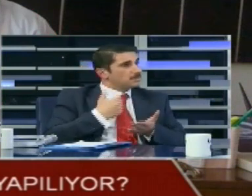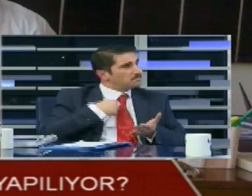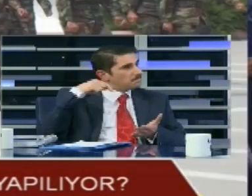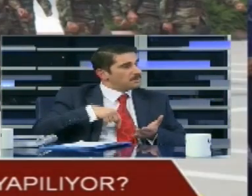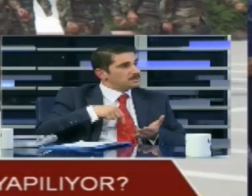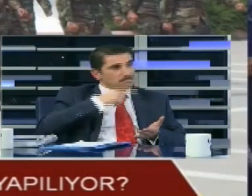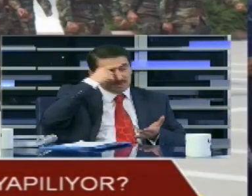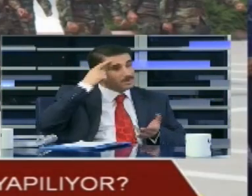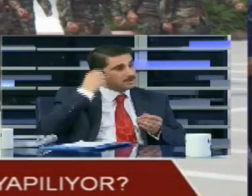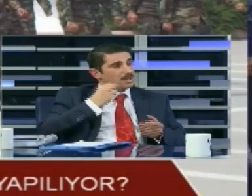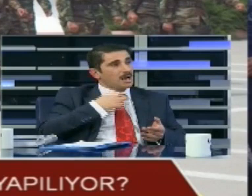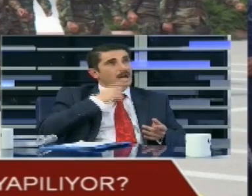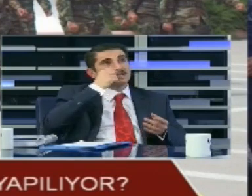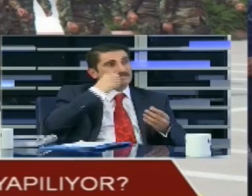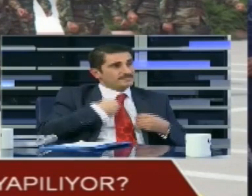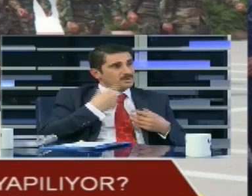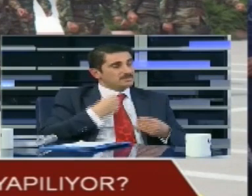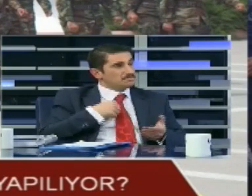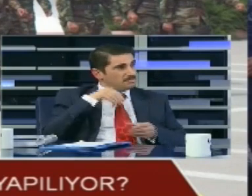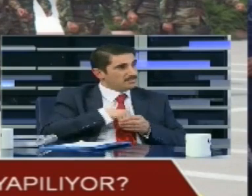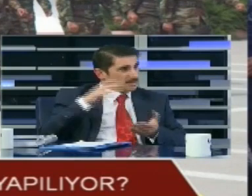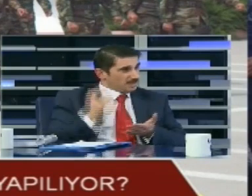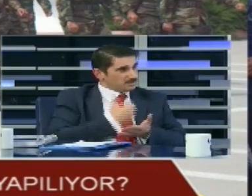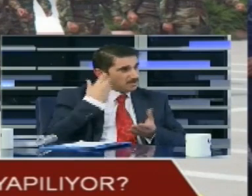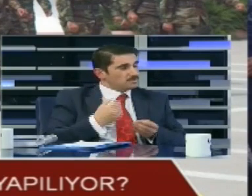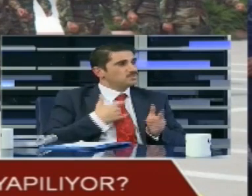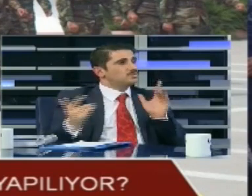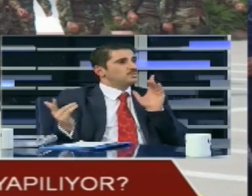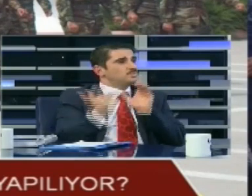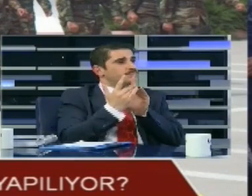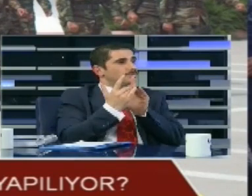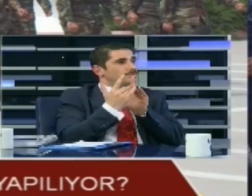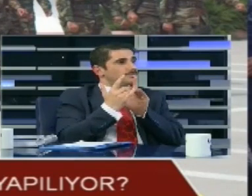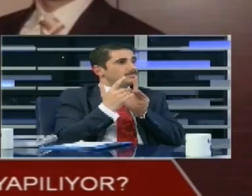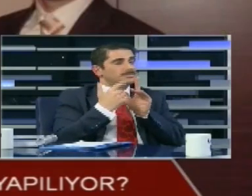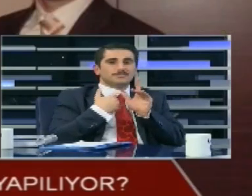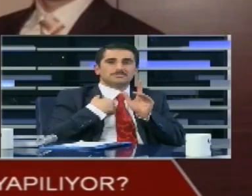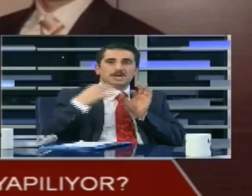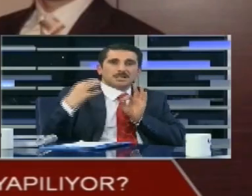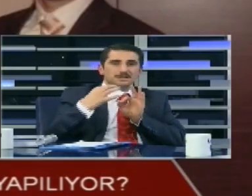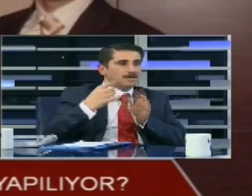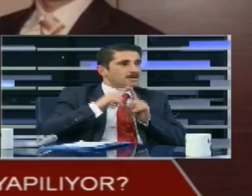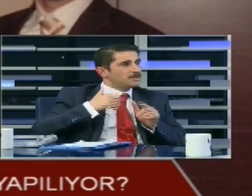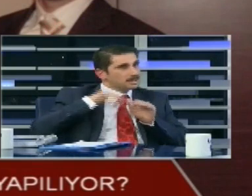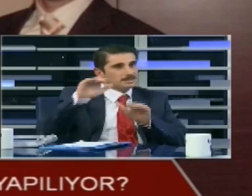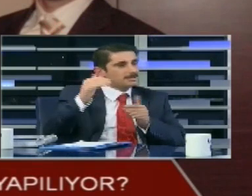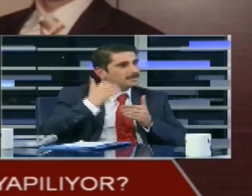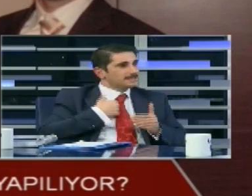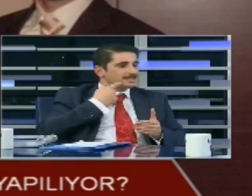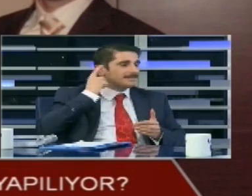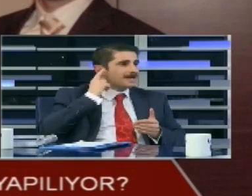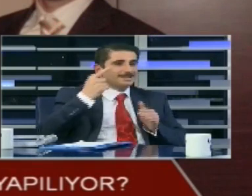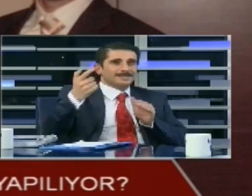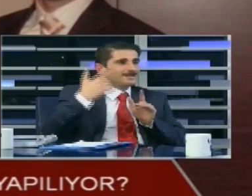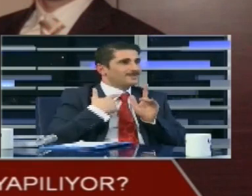Yani ilkleri görmek bizleri çok heyecanlandırıyor. Yani ben de Allah izin verirse milletvekili